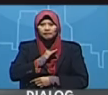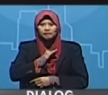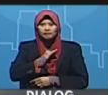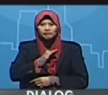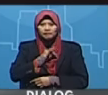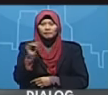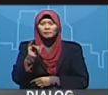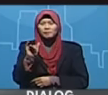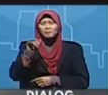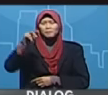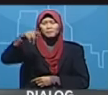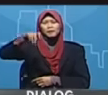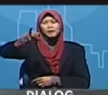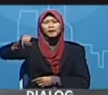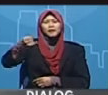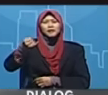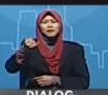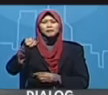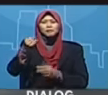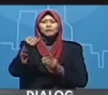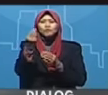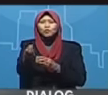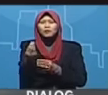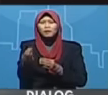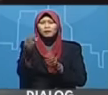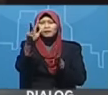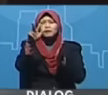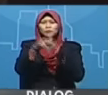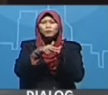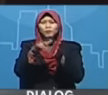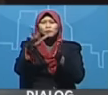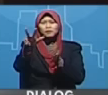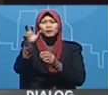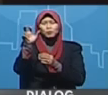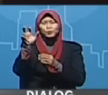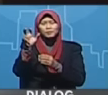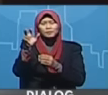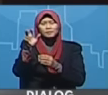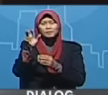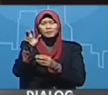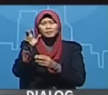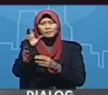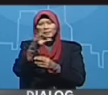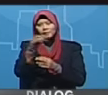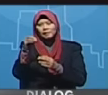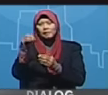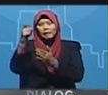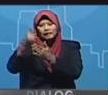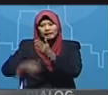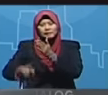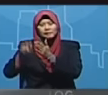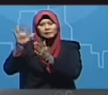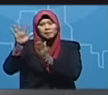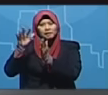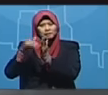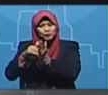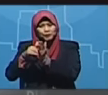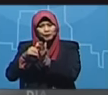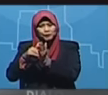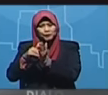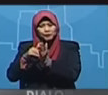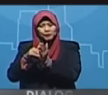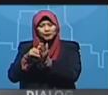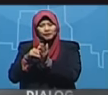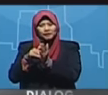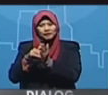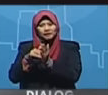ditipulah oleh package umrah-murah berharga 3,700 dan juga berharga 5,000 di Hotel Hilton.